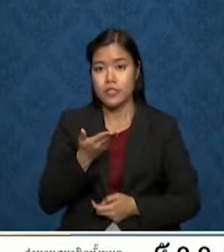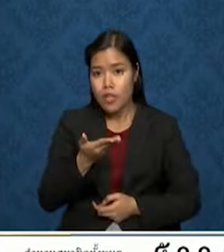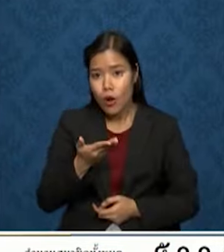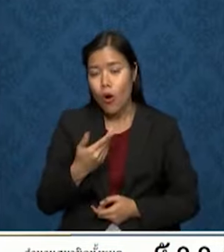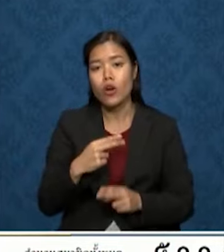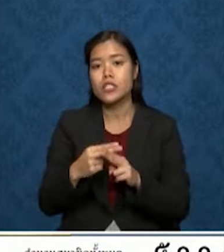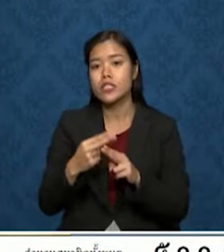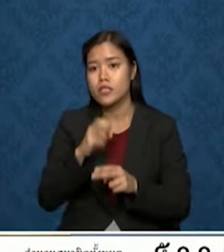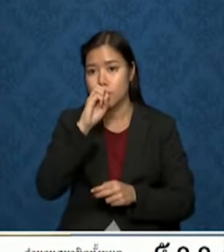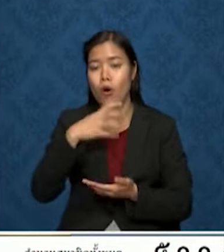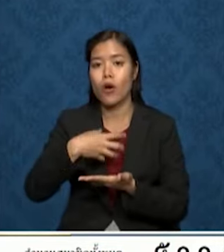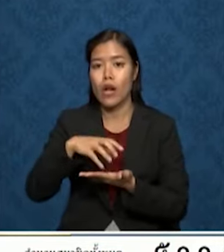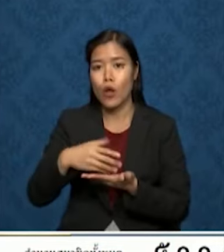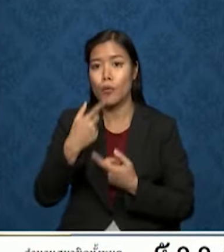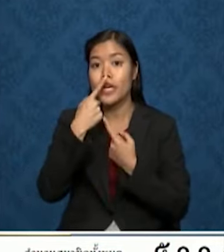ครั